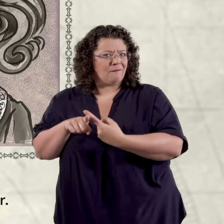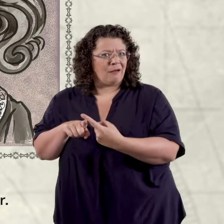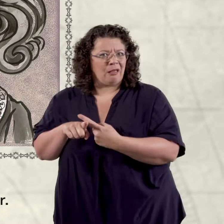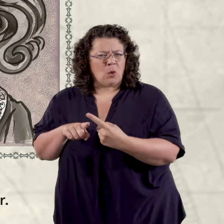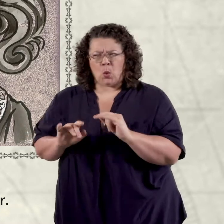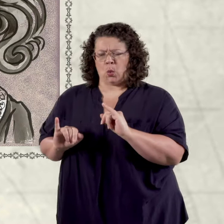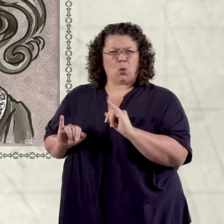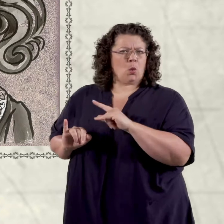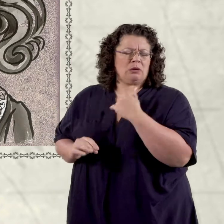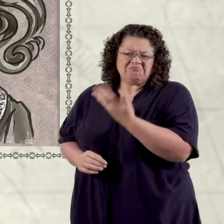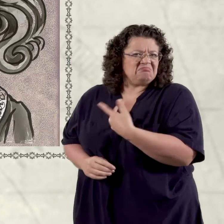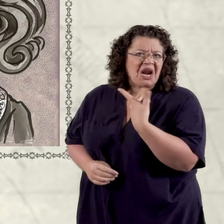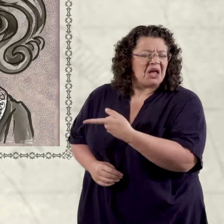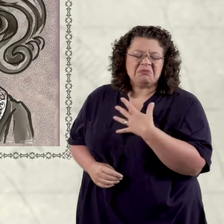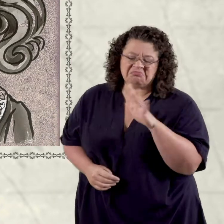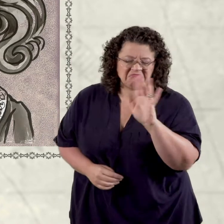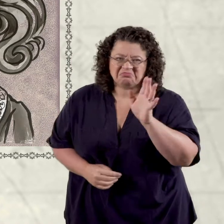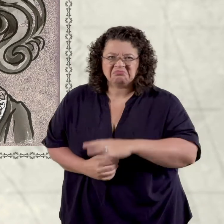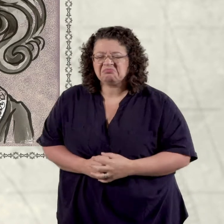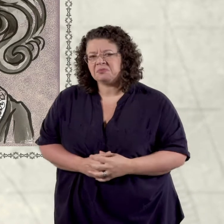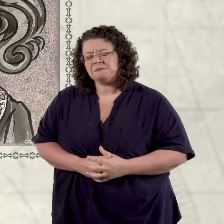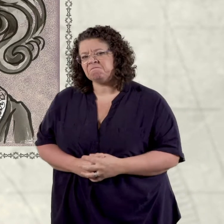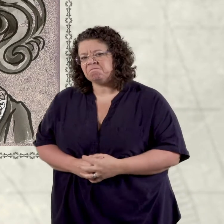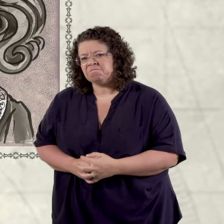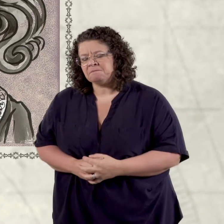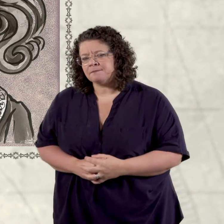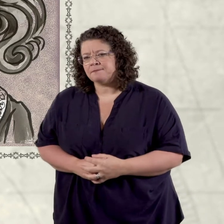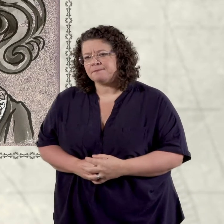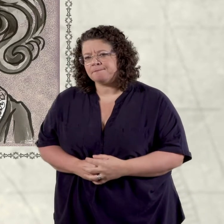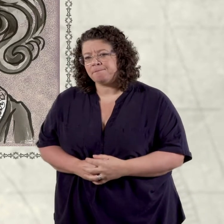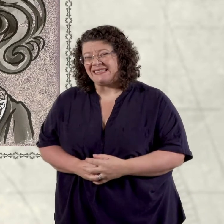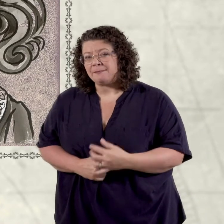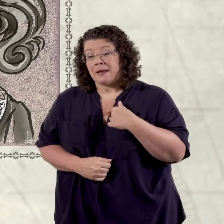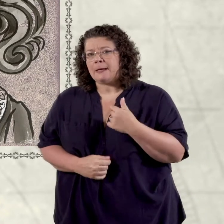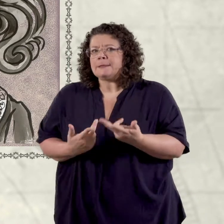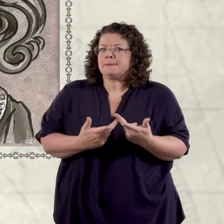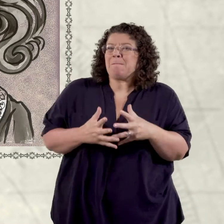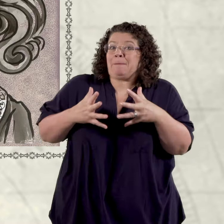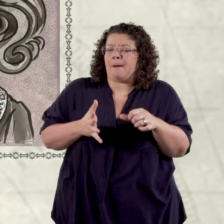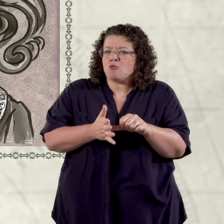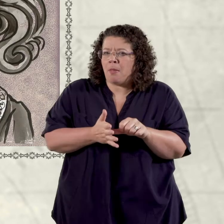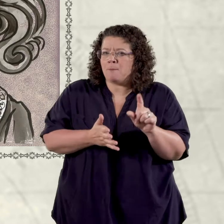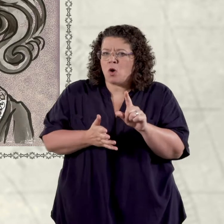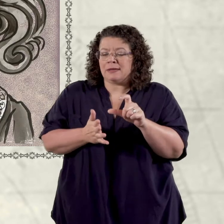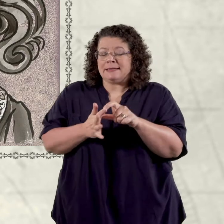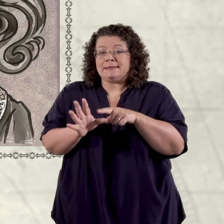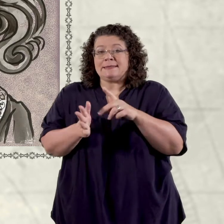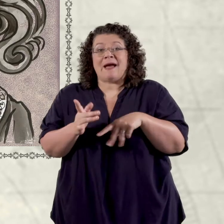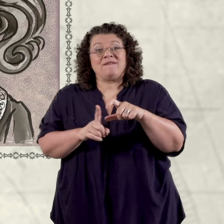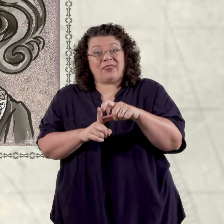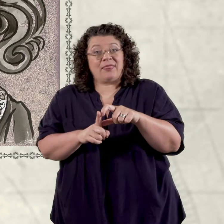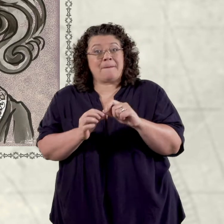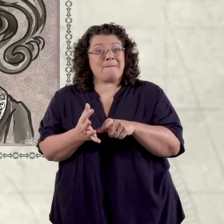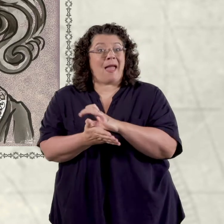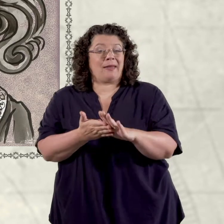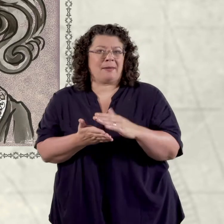Lloegr. Dwi'n casau'r gythral yma. Ond oedd gennau broblem arall. Dafydd bach, fy